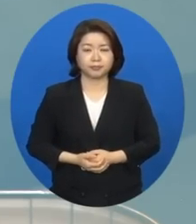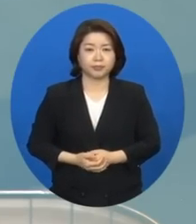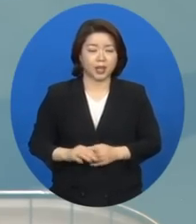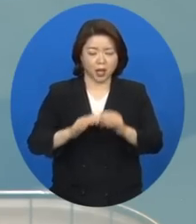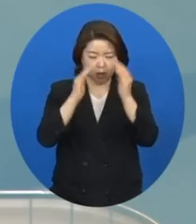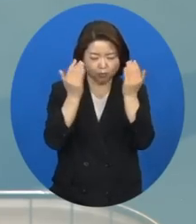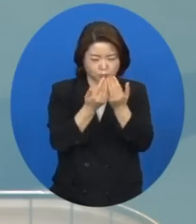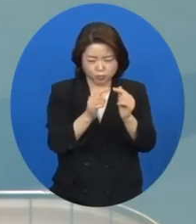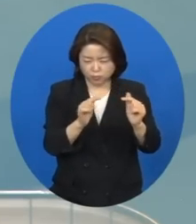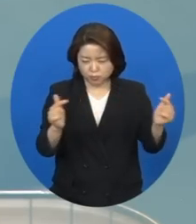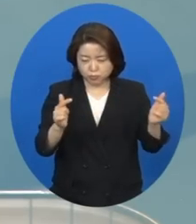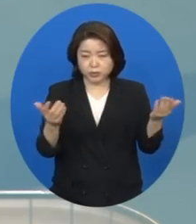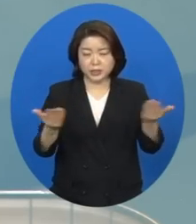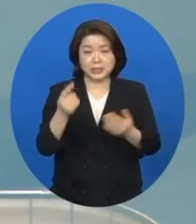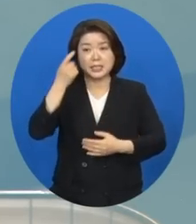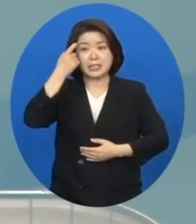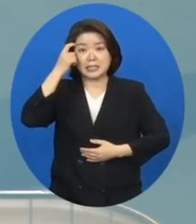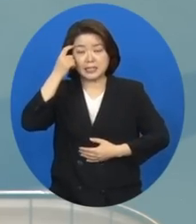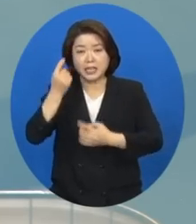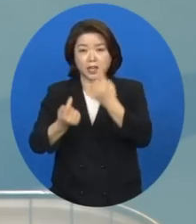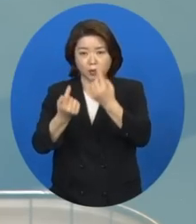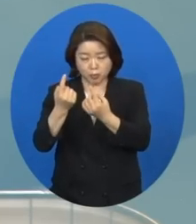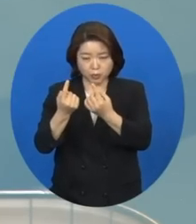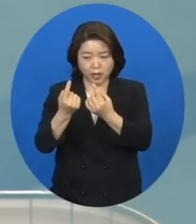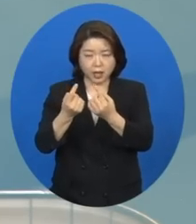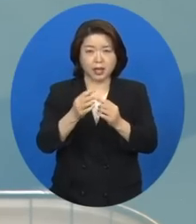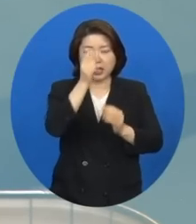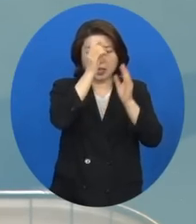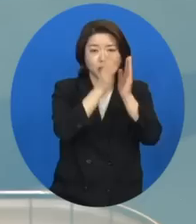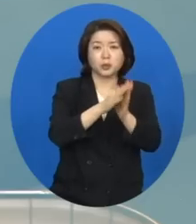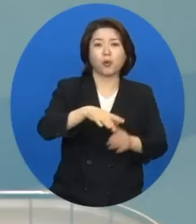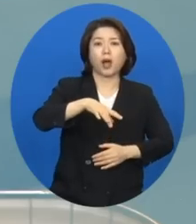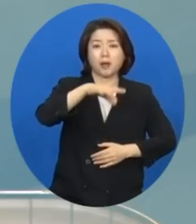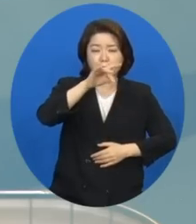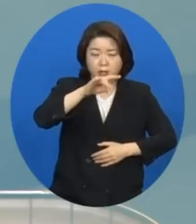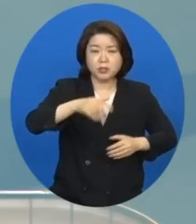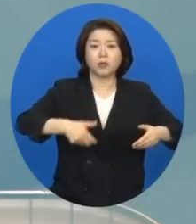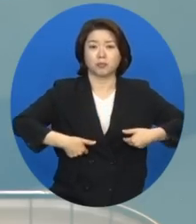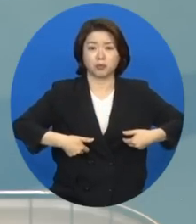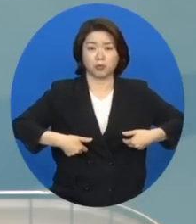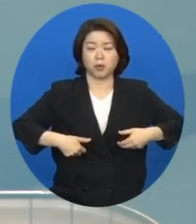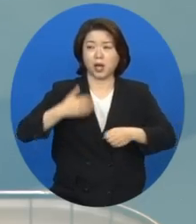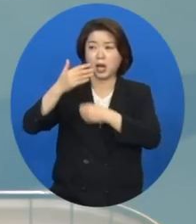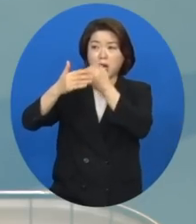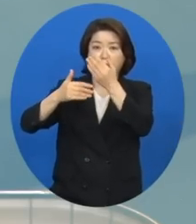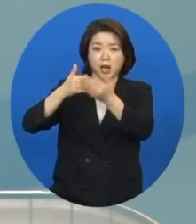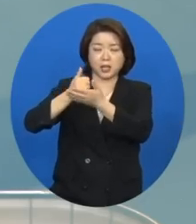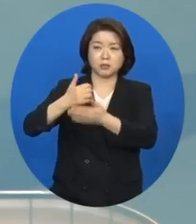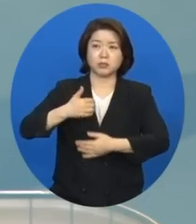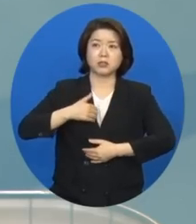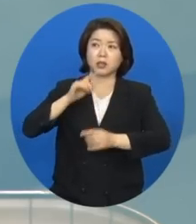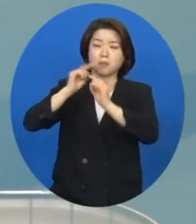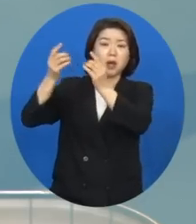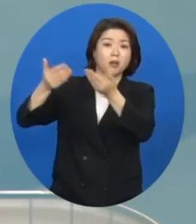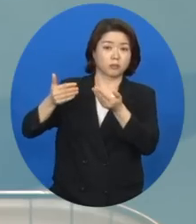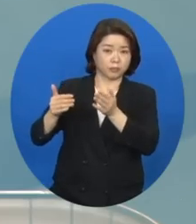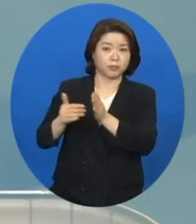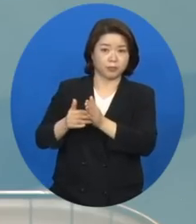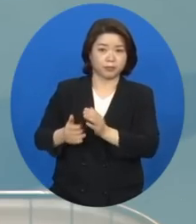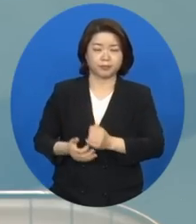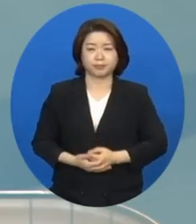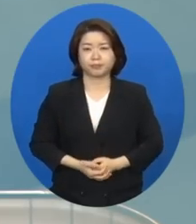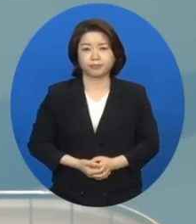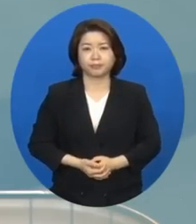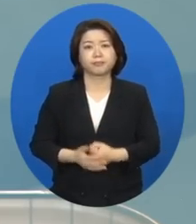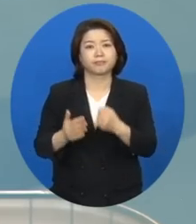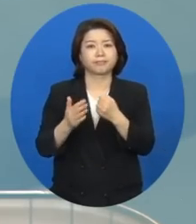모든 일의 생각보다 기도가 먼저여야 한다고 하나님께서 제게 말씀하셨어요.